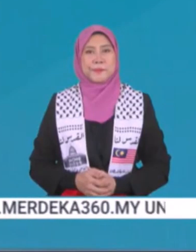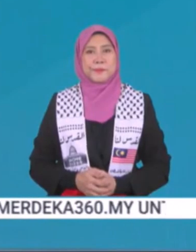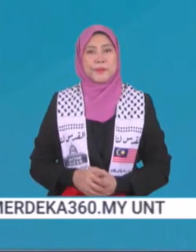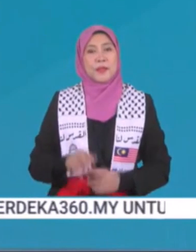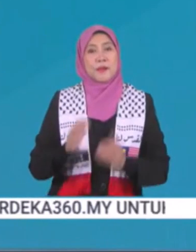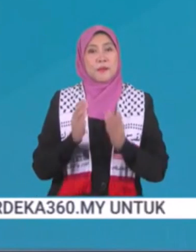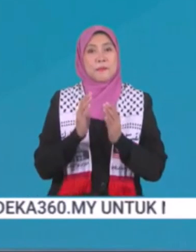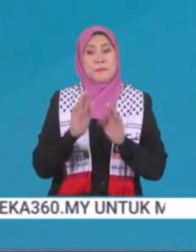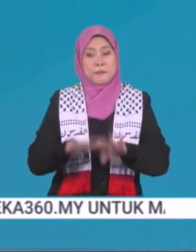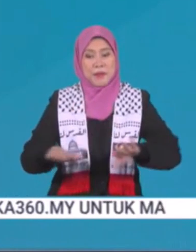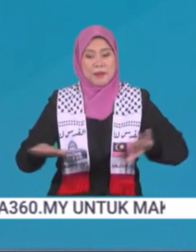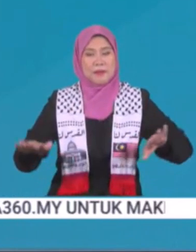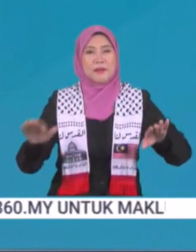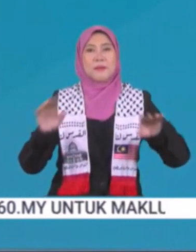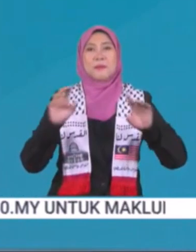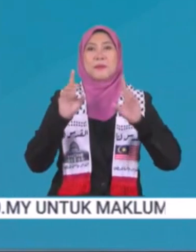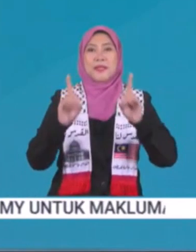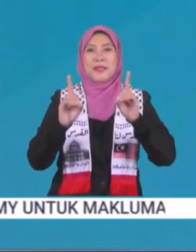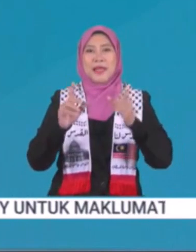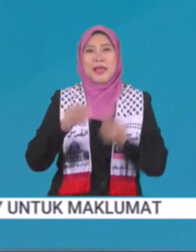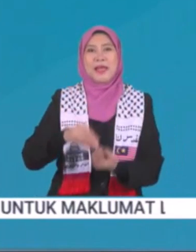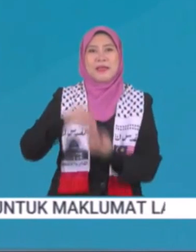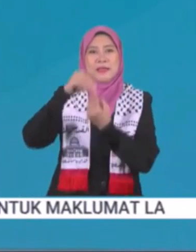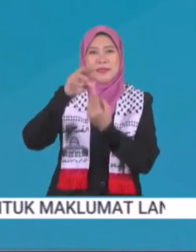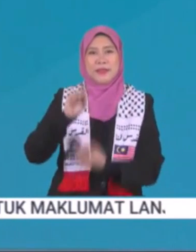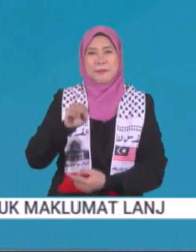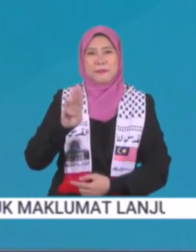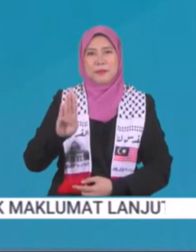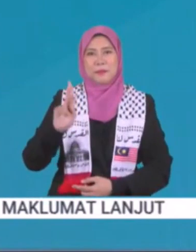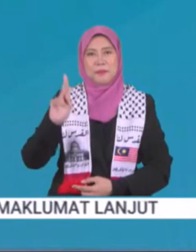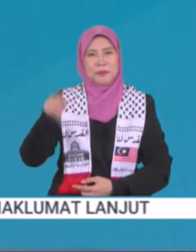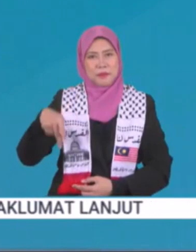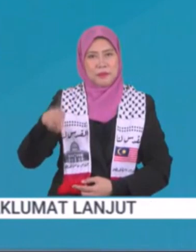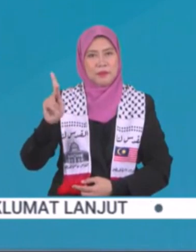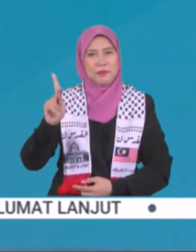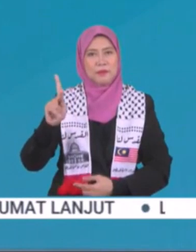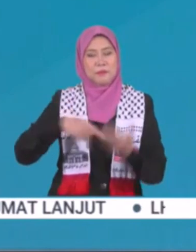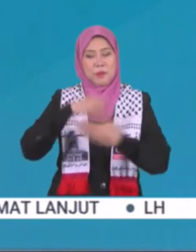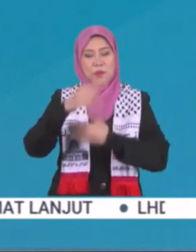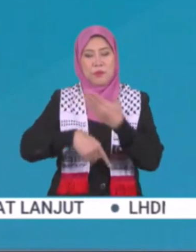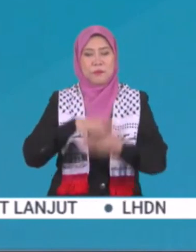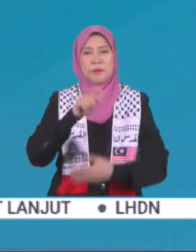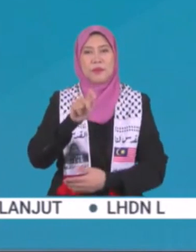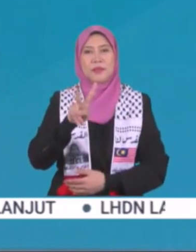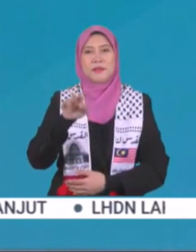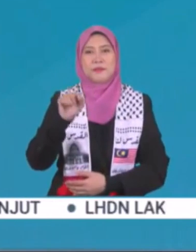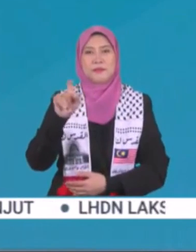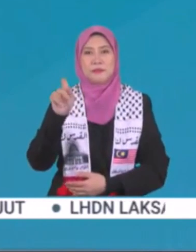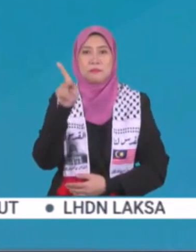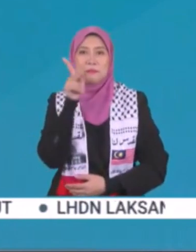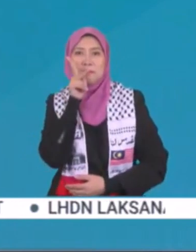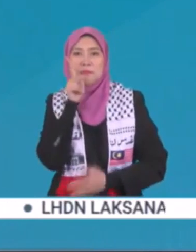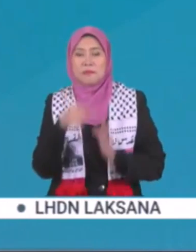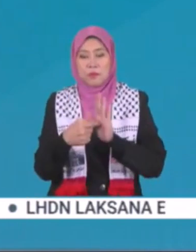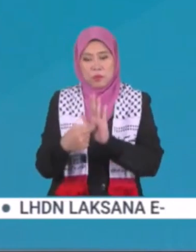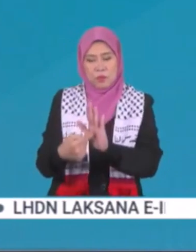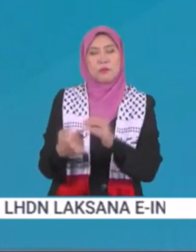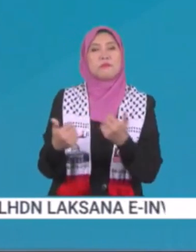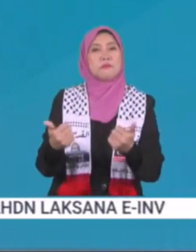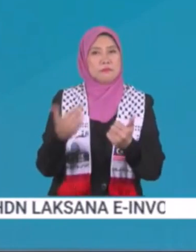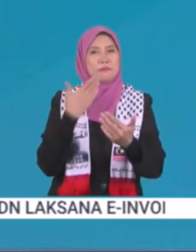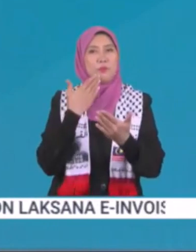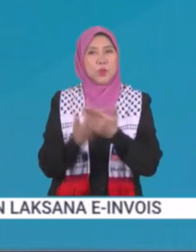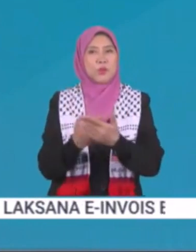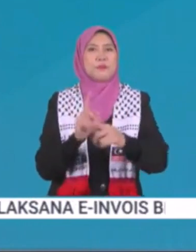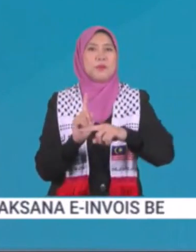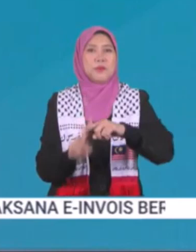Kemenjadian murid berkeperluan pendidikan khas MBPK khususnya dalam program TVET di Kedah menunjukkan perkembangan